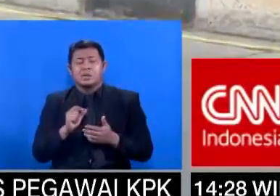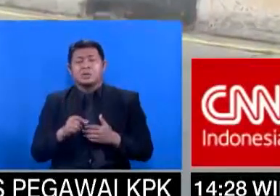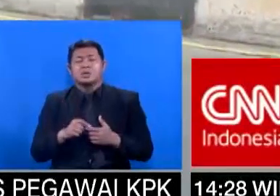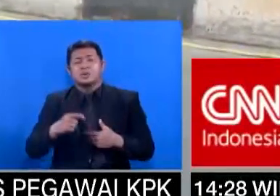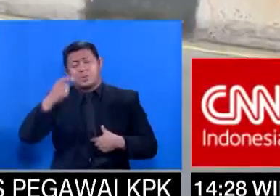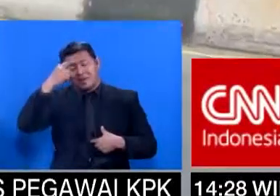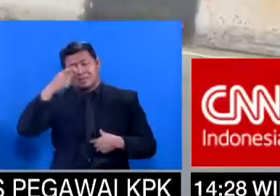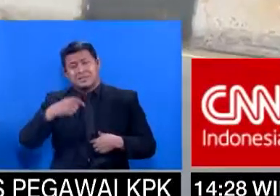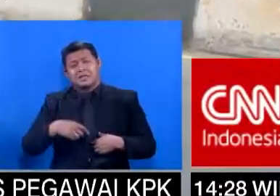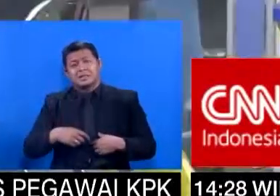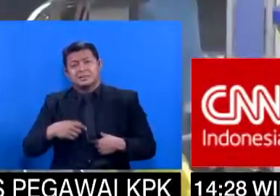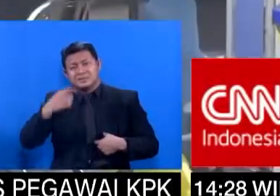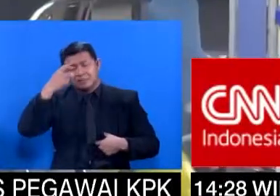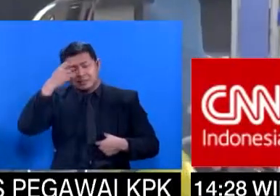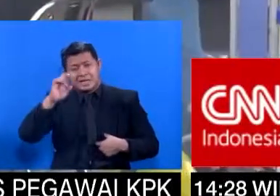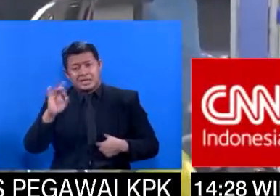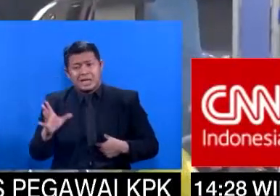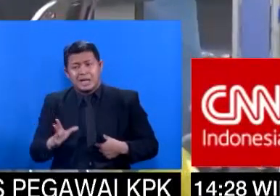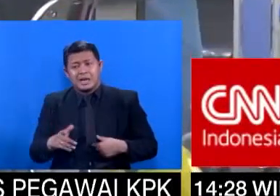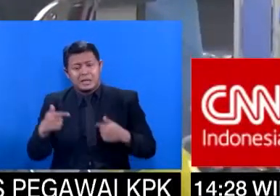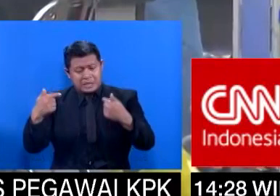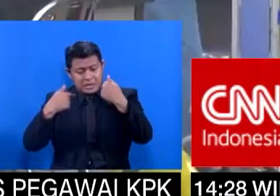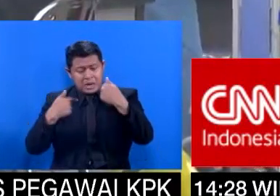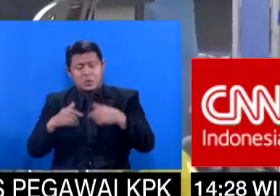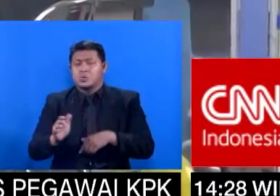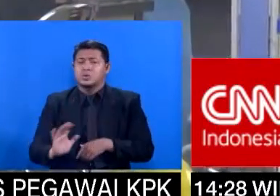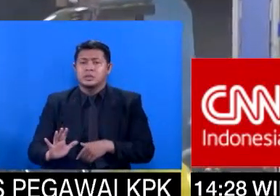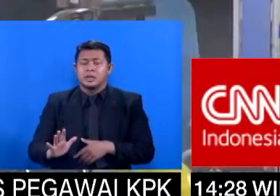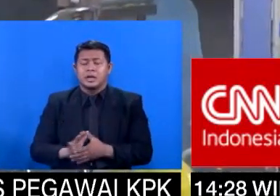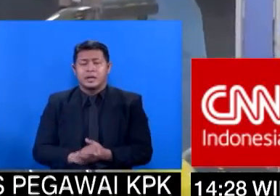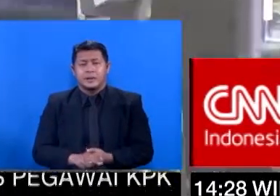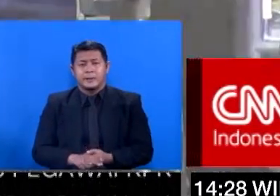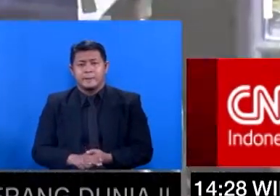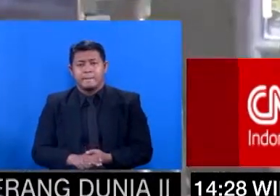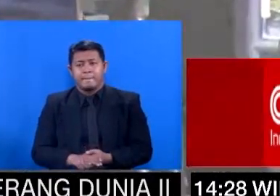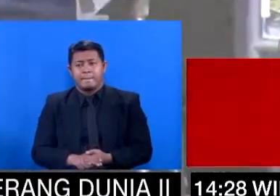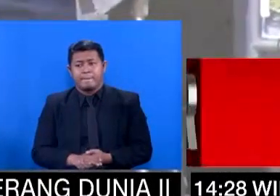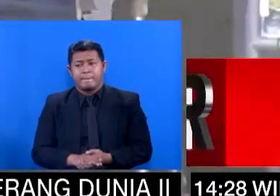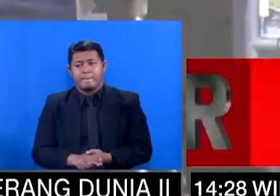pasien dengan penyakit kritis lainnya tidak terganggu dan terancam nyawanya.